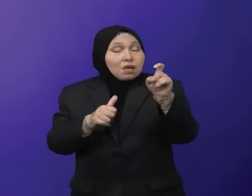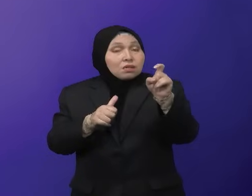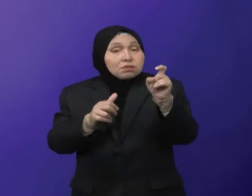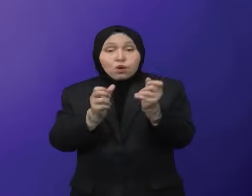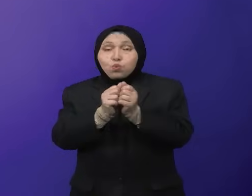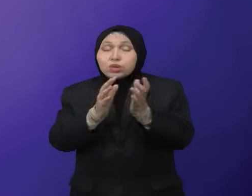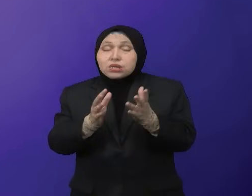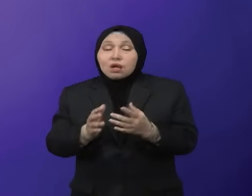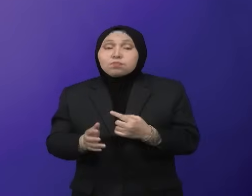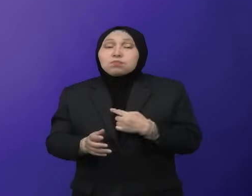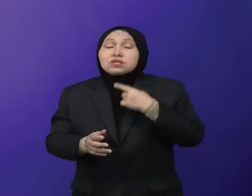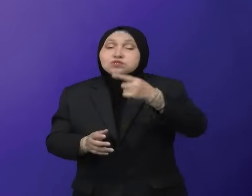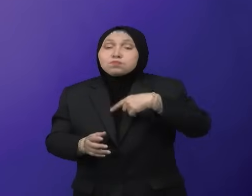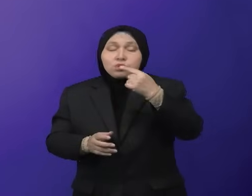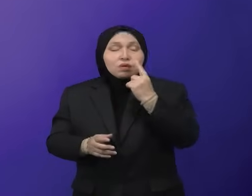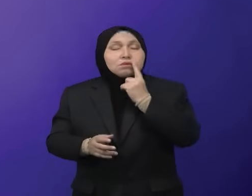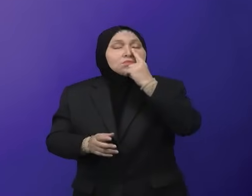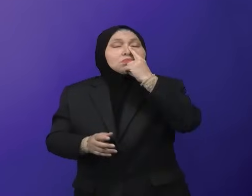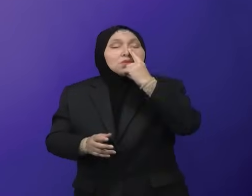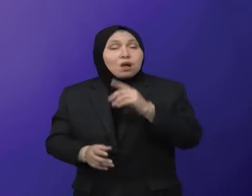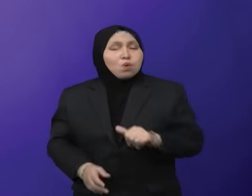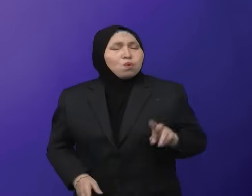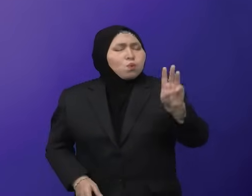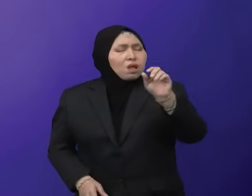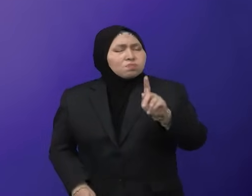tanpa membunyikan gunnah. Wal